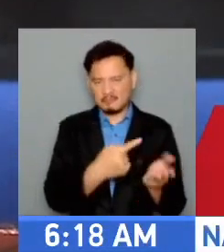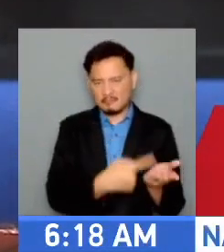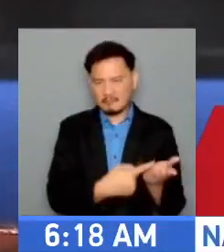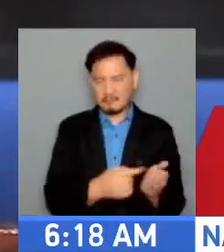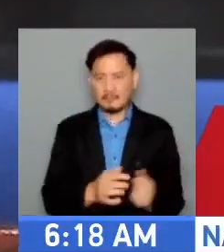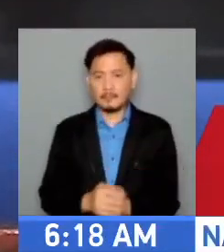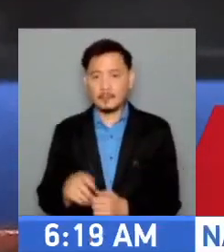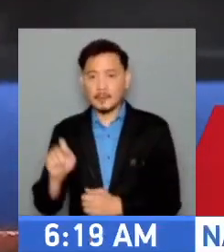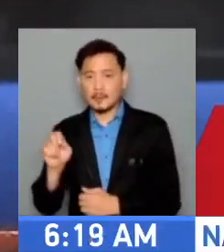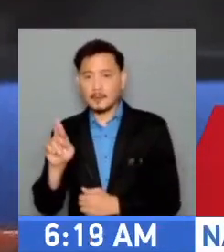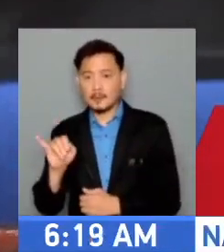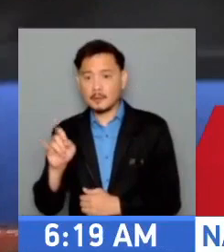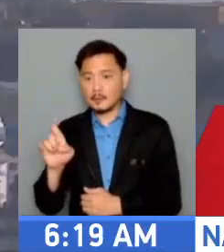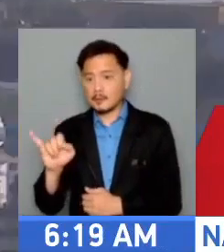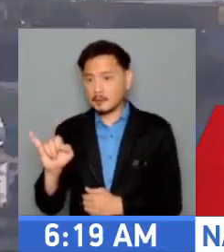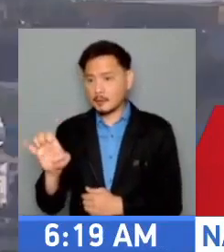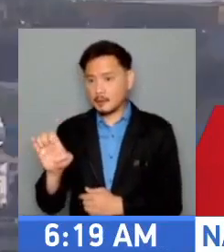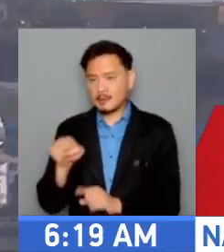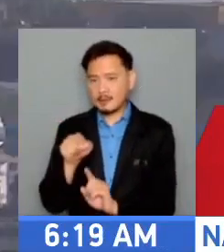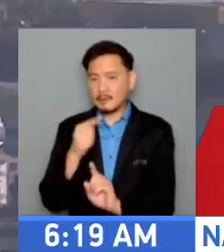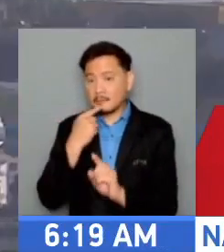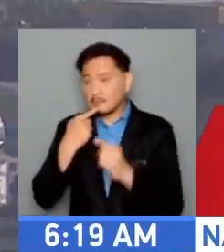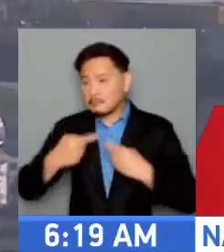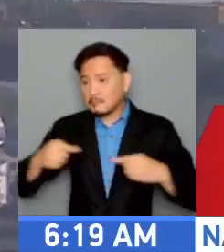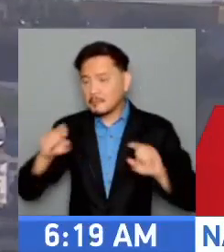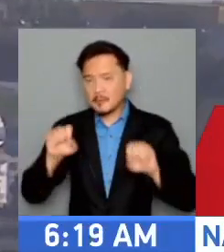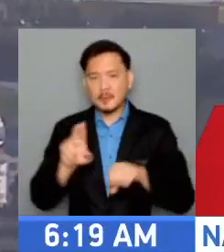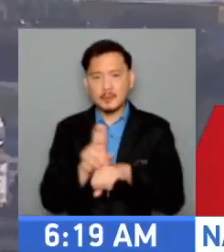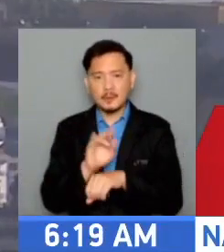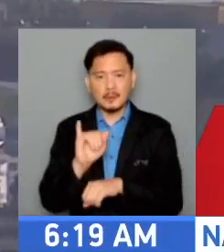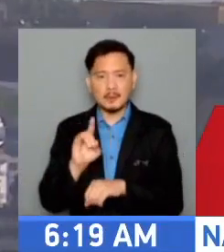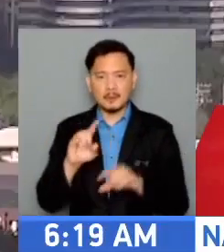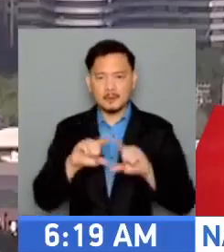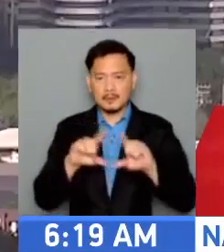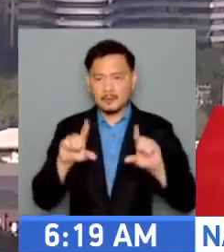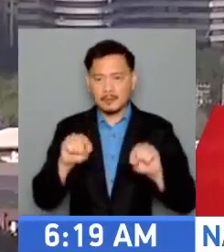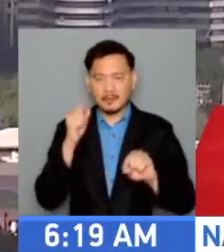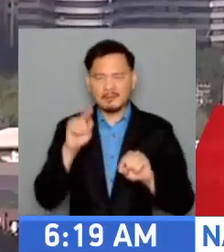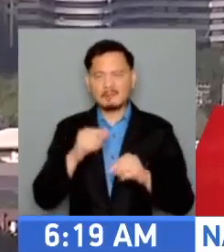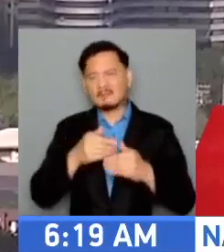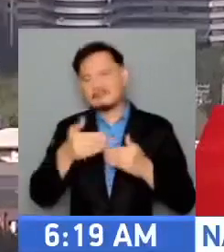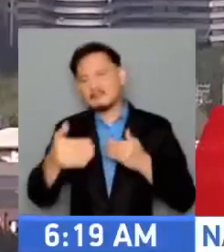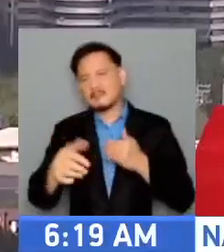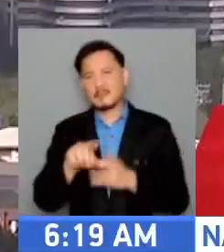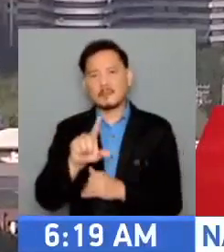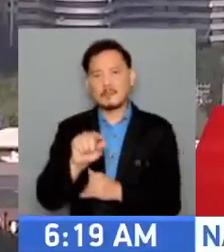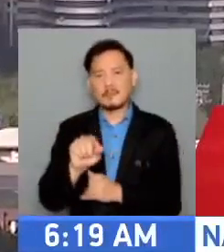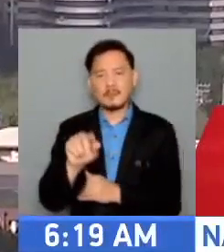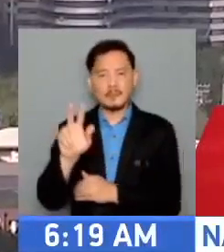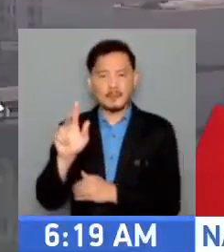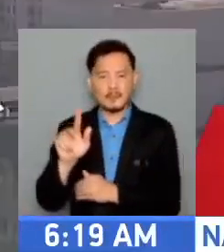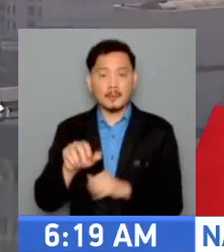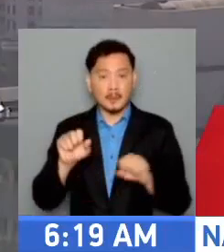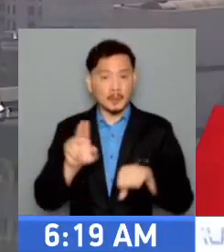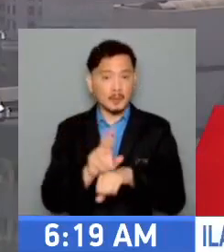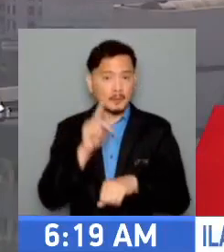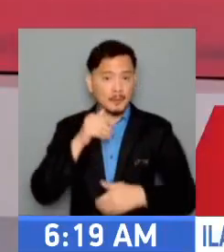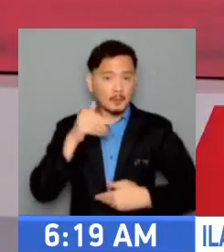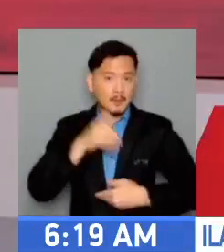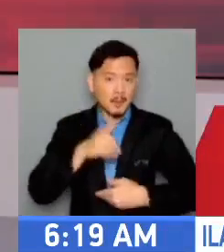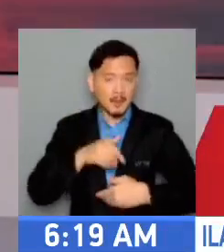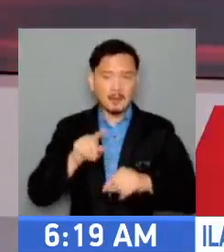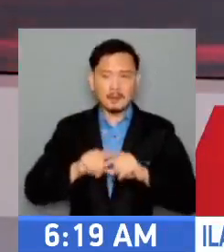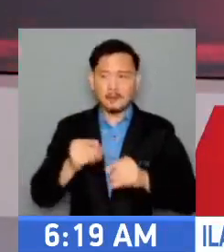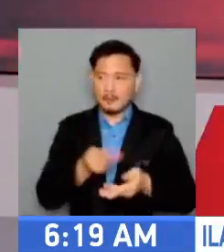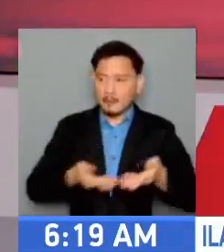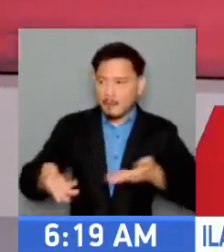ng 2023. Essential daw ito sa banking and credit system at sa mga transaksyon na may kinalaman sa negosyo. Kaugnay